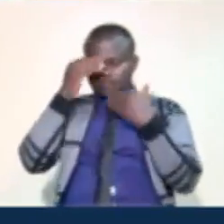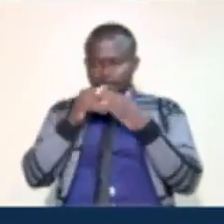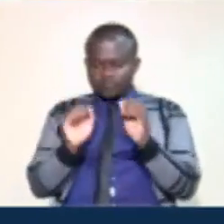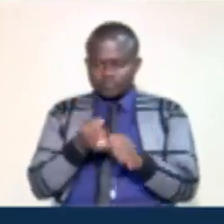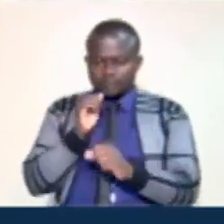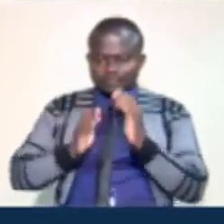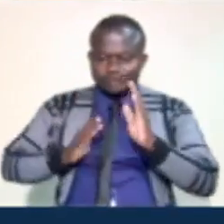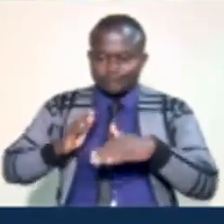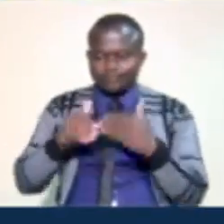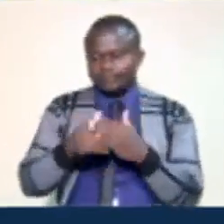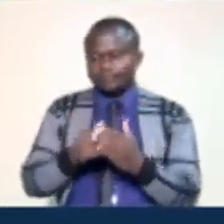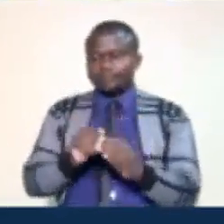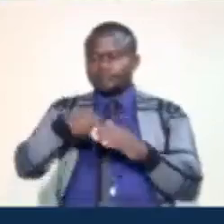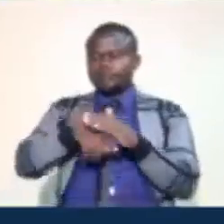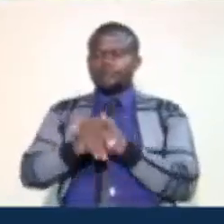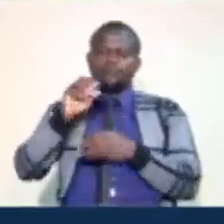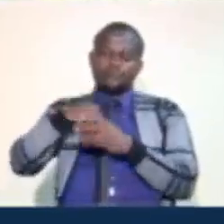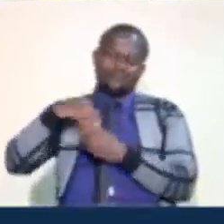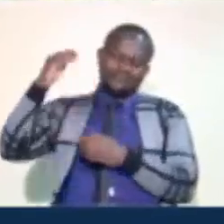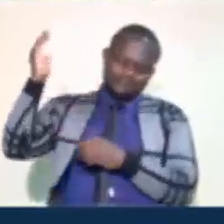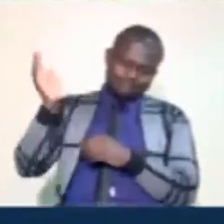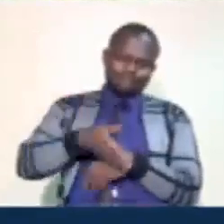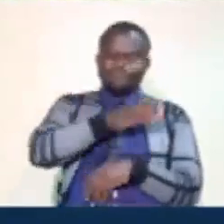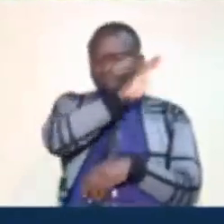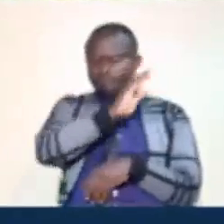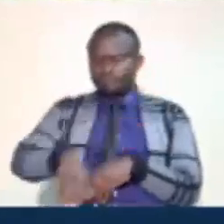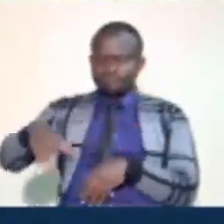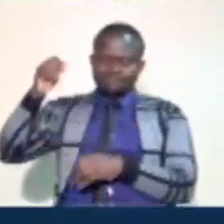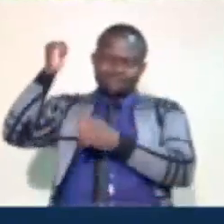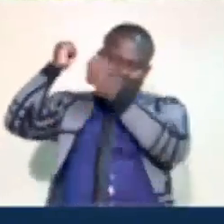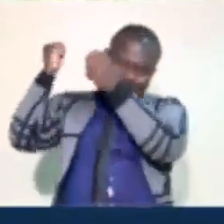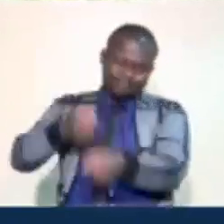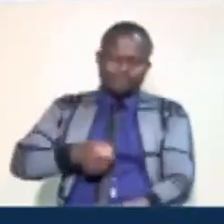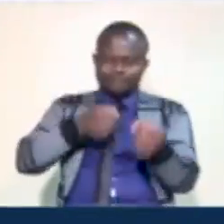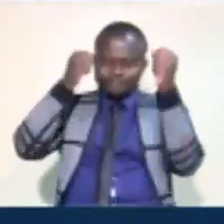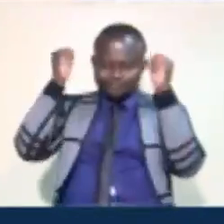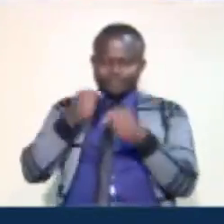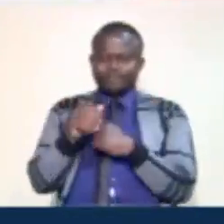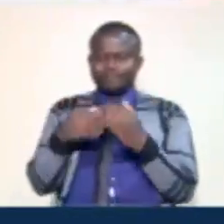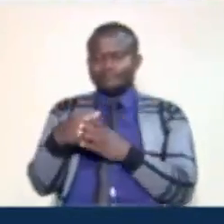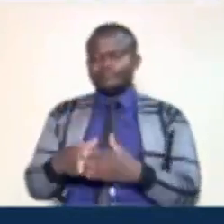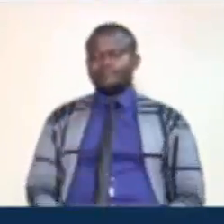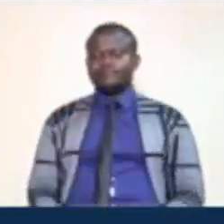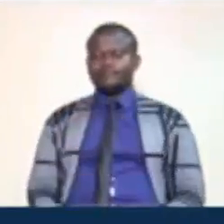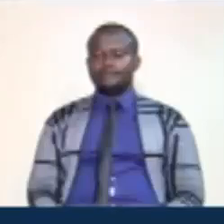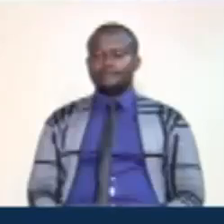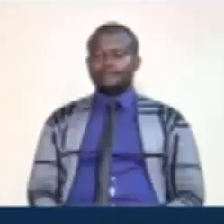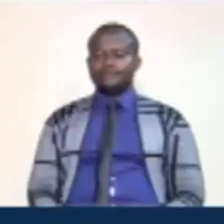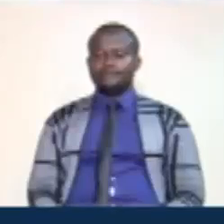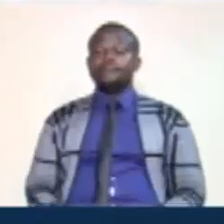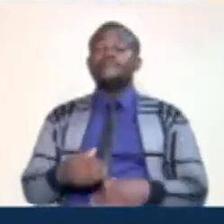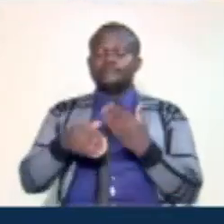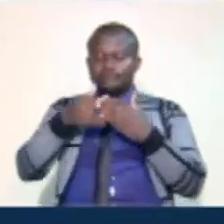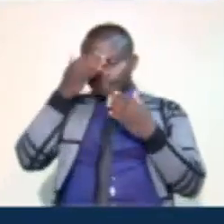bakwirukanka. Interahamwe zijyamo noneho zitangira kubatema no kubakubita impiri bakoresheje ibikoresho gakondo. Bisemo